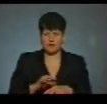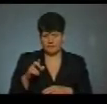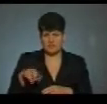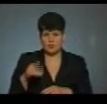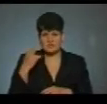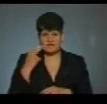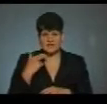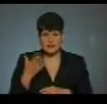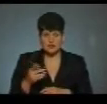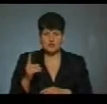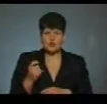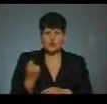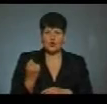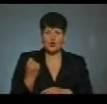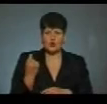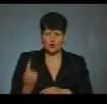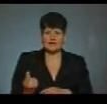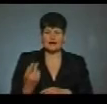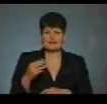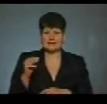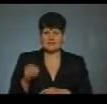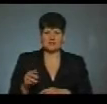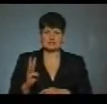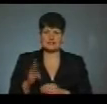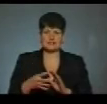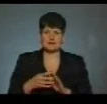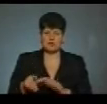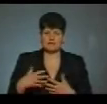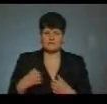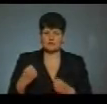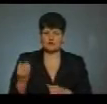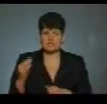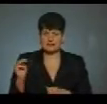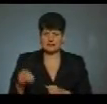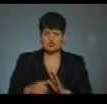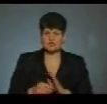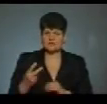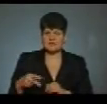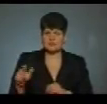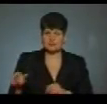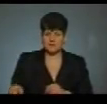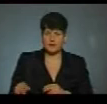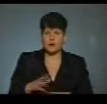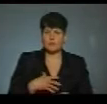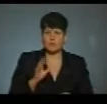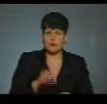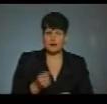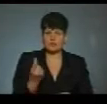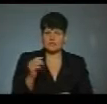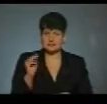є в Італії – 101 739 людей. Там видужили 14 620 осіб, померли